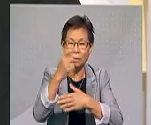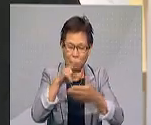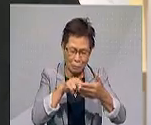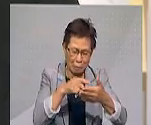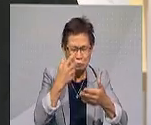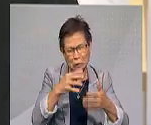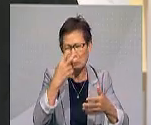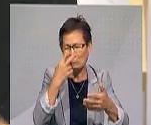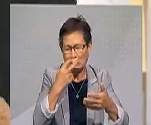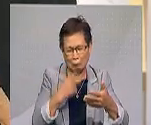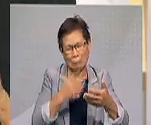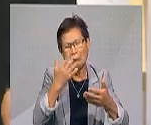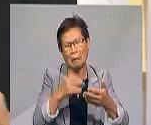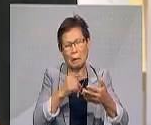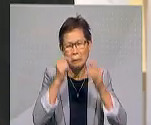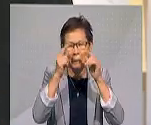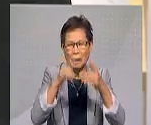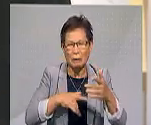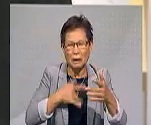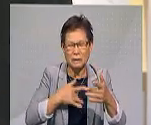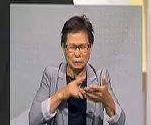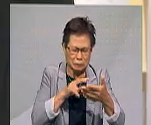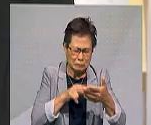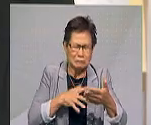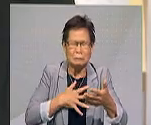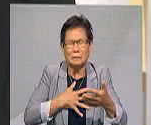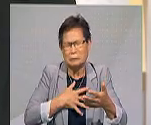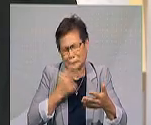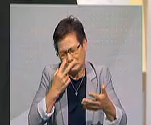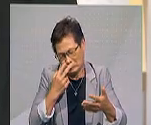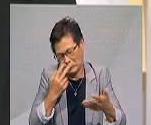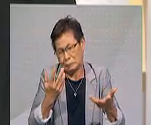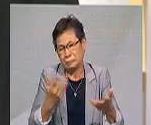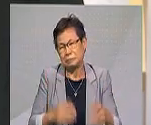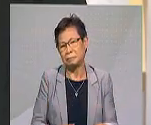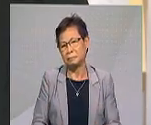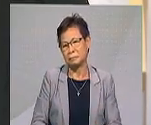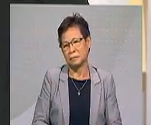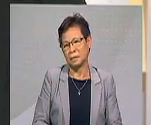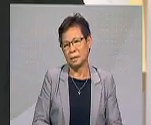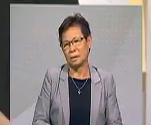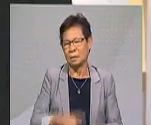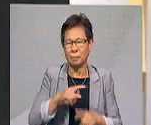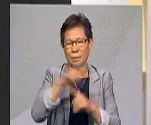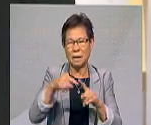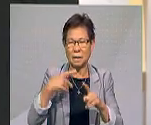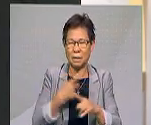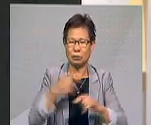dah. Tak tahu hutang mana tiba-tiba macam kita tersentuh. Tapi walau macam mana pun bila kita dah